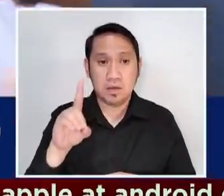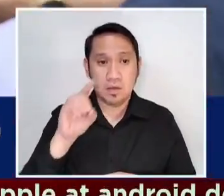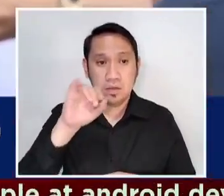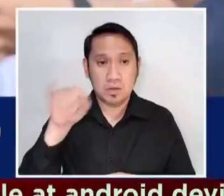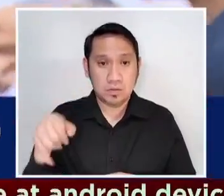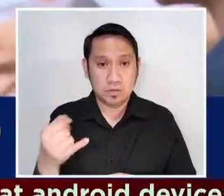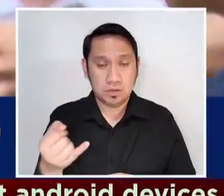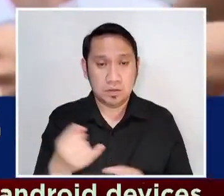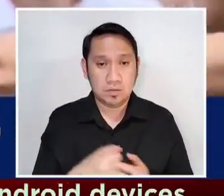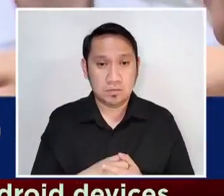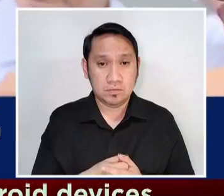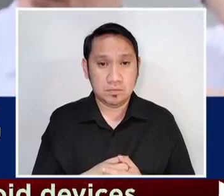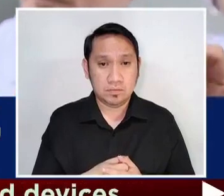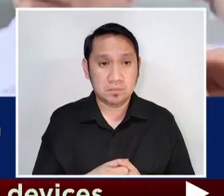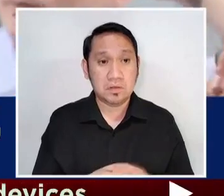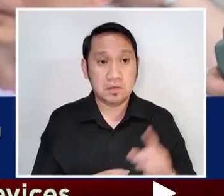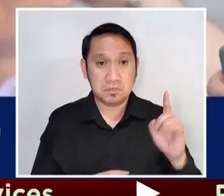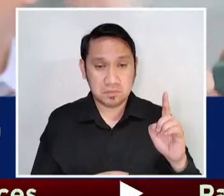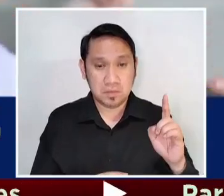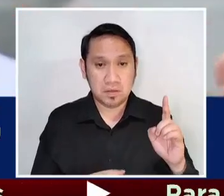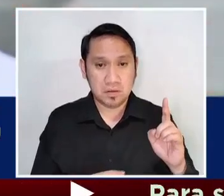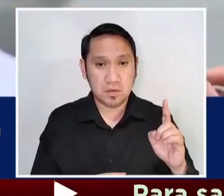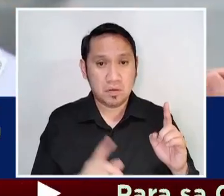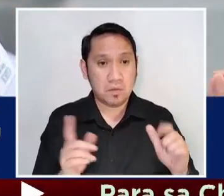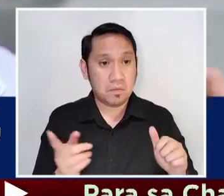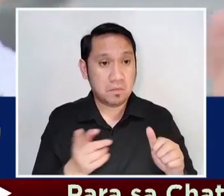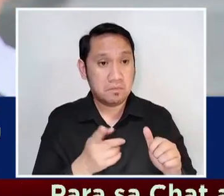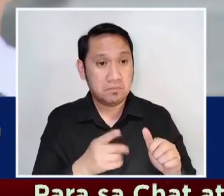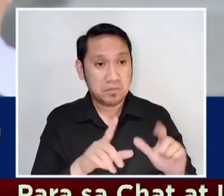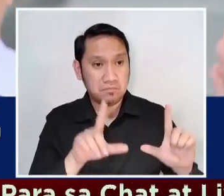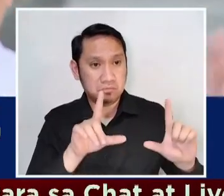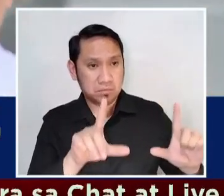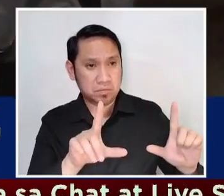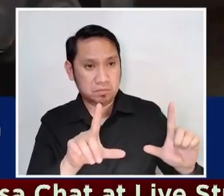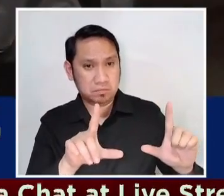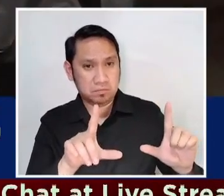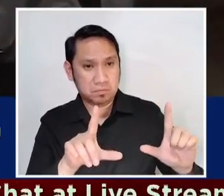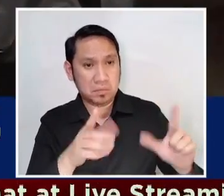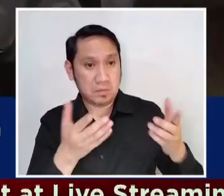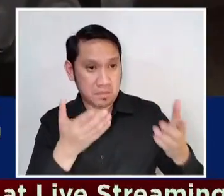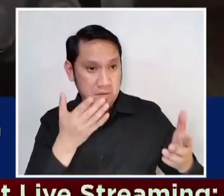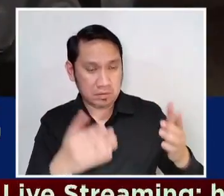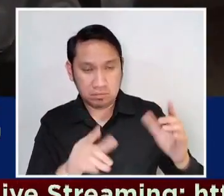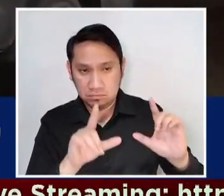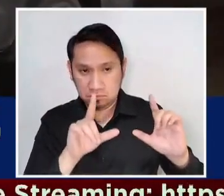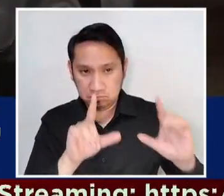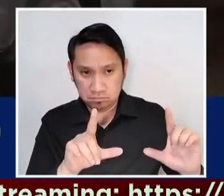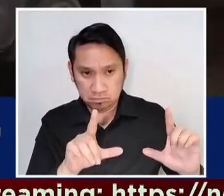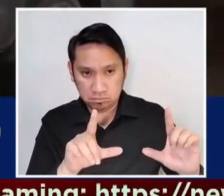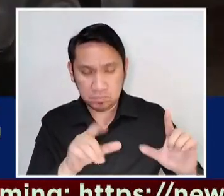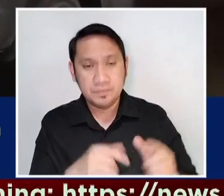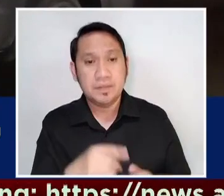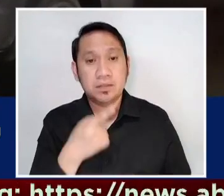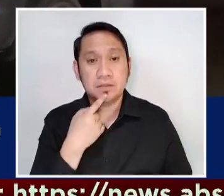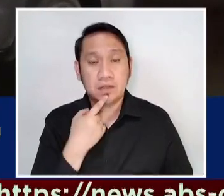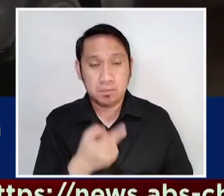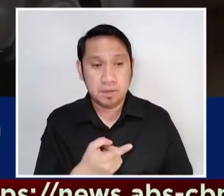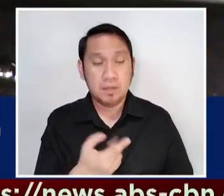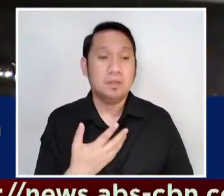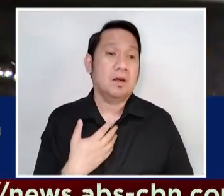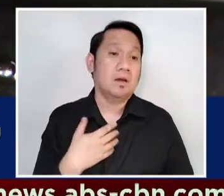Remulla, itinuturing si Bantag na isa sa mga person of interest sa kaso ni Lapid. Sa ngayon, ayon sa pulisya,